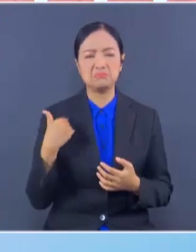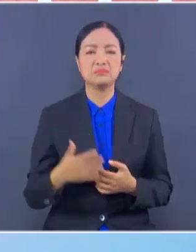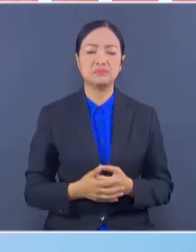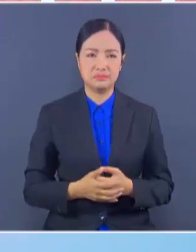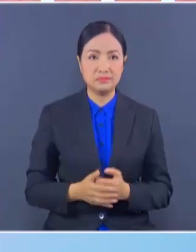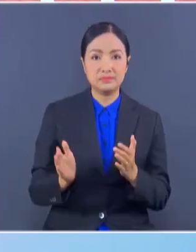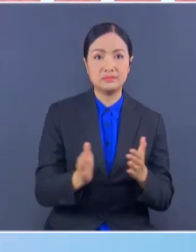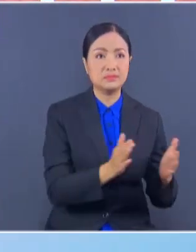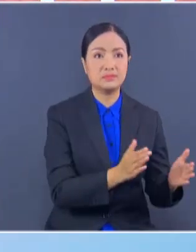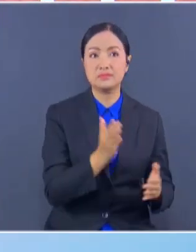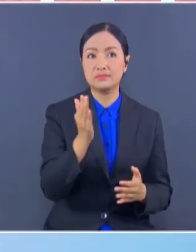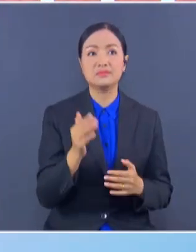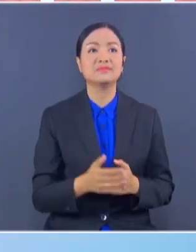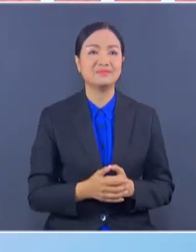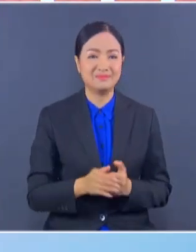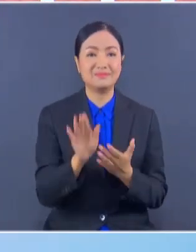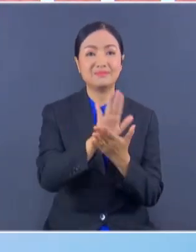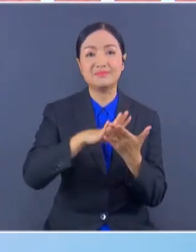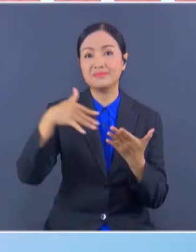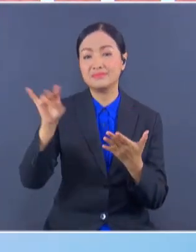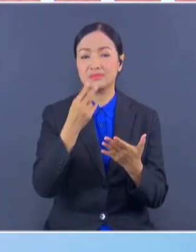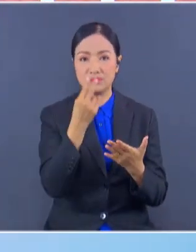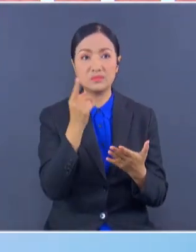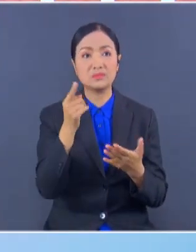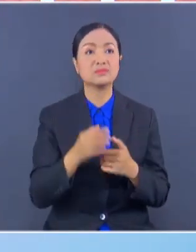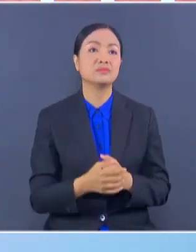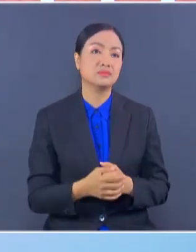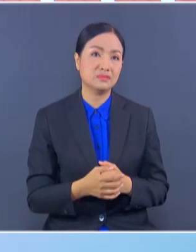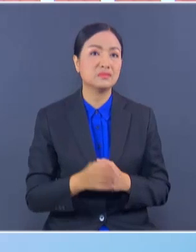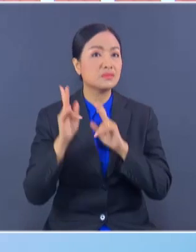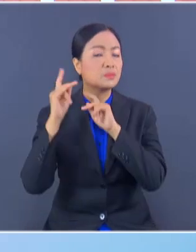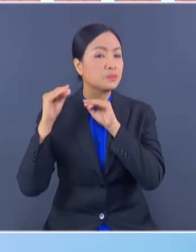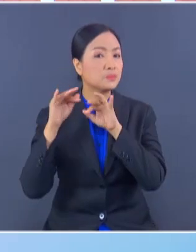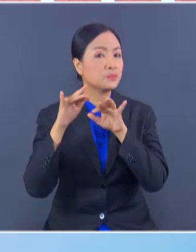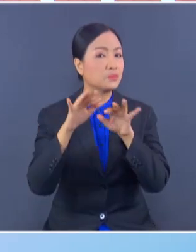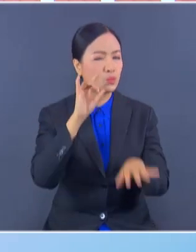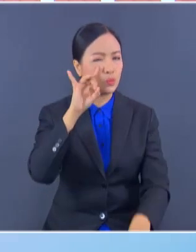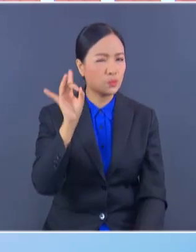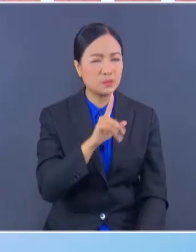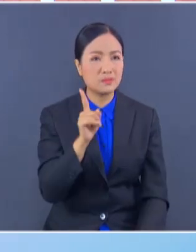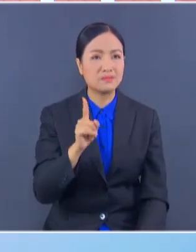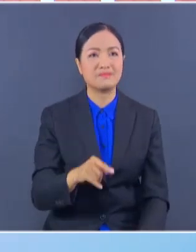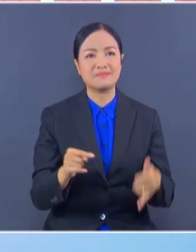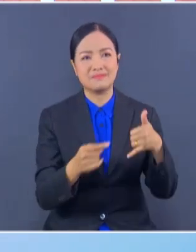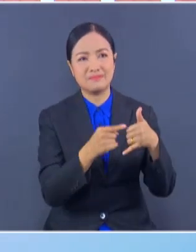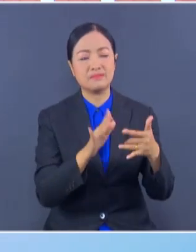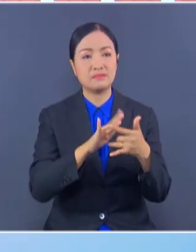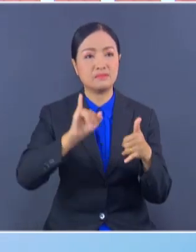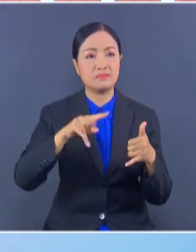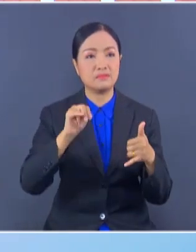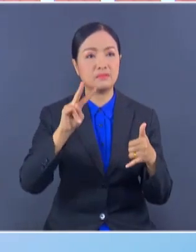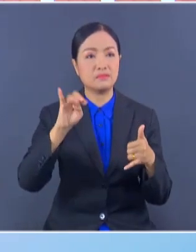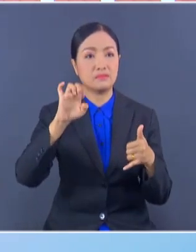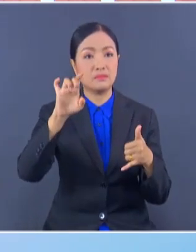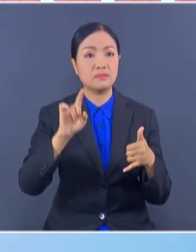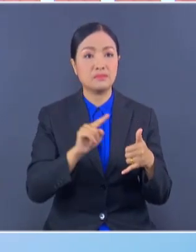ค่ะไปอัปเดตข่าวบันเทิงวงการบันเทิงต่างประเทศกันบ้างนะคะคุณผู้ชมกับกระแสข่าวลือมาแรงค่ะที่ว่าเจนี่แบล็คพิงค์และ